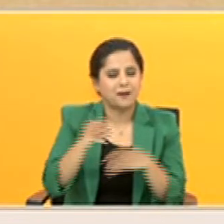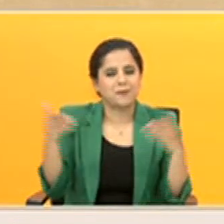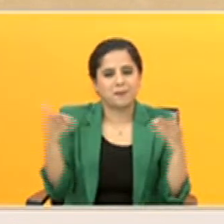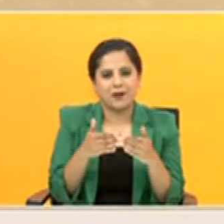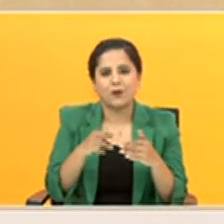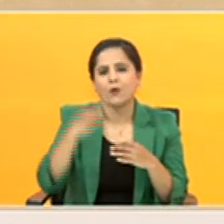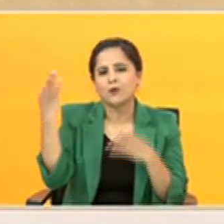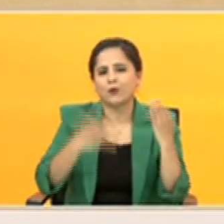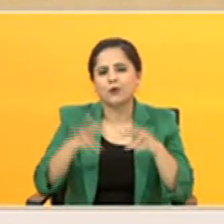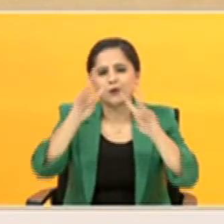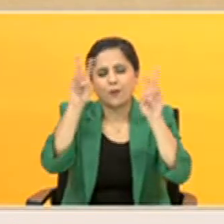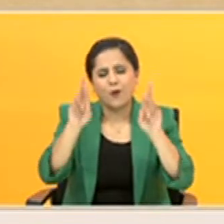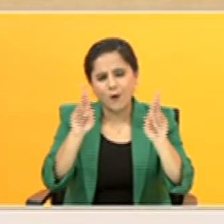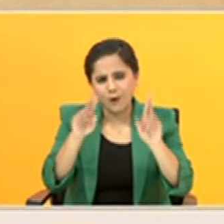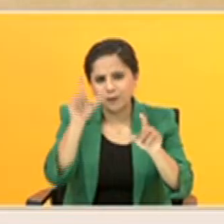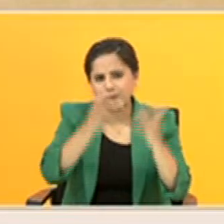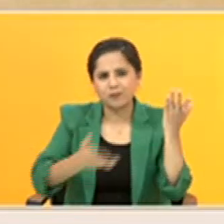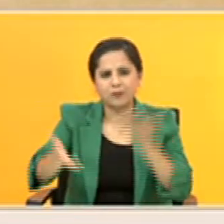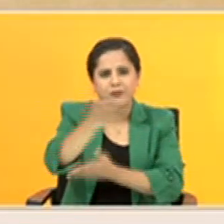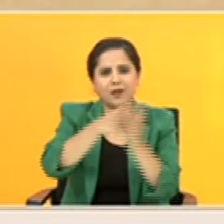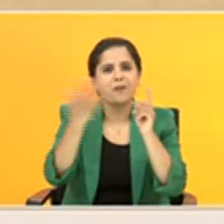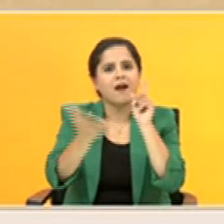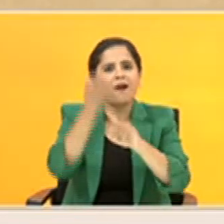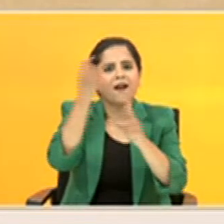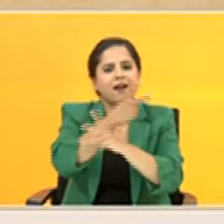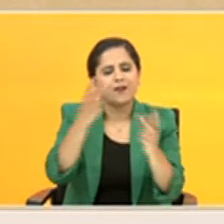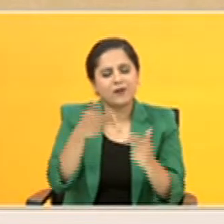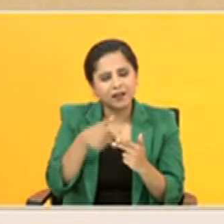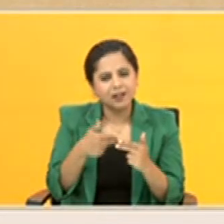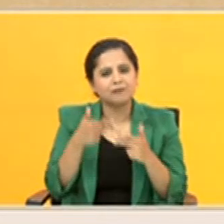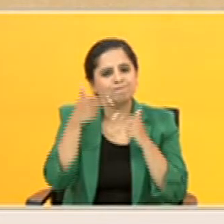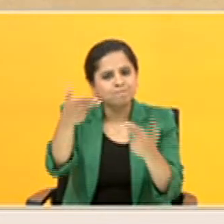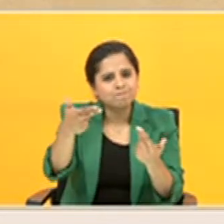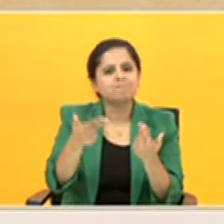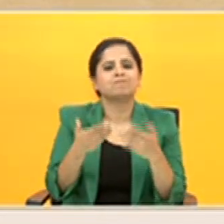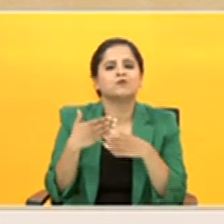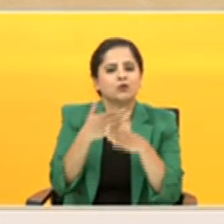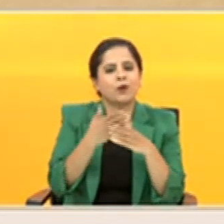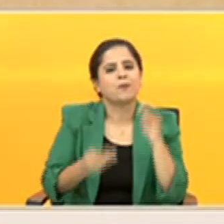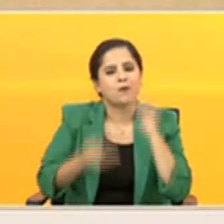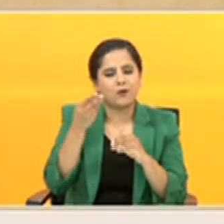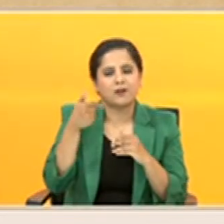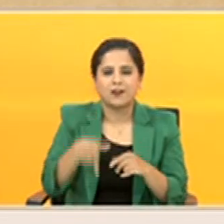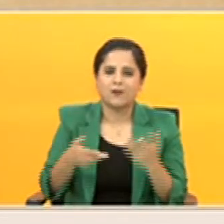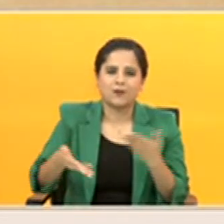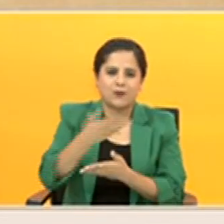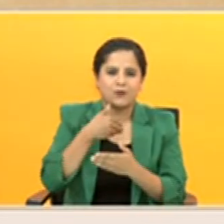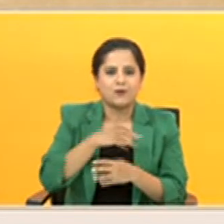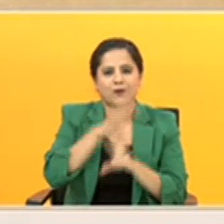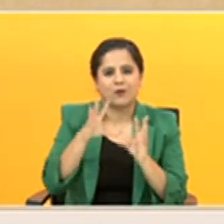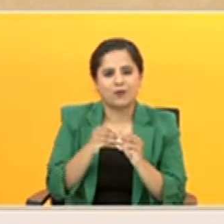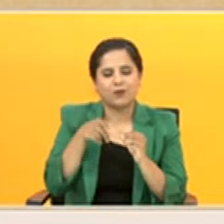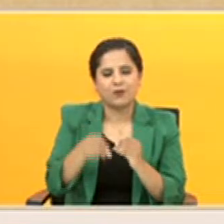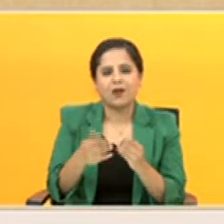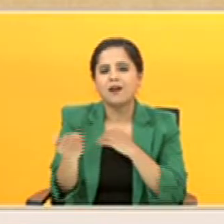नए विषयों और देशवासियों की नई उपलब्धियों की चर्चा करेंगे। मुझे